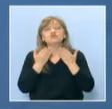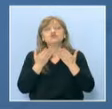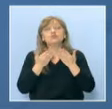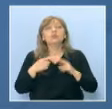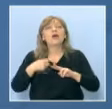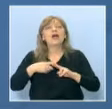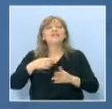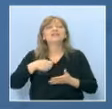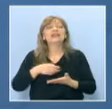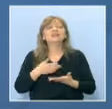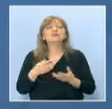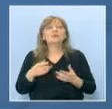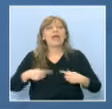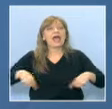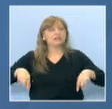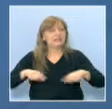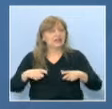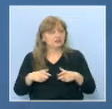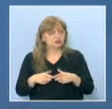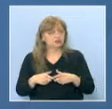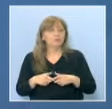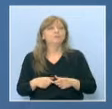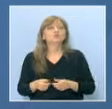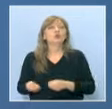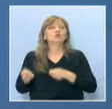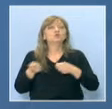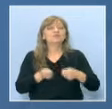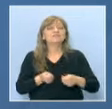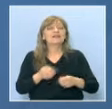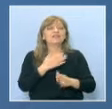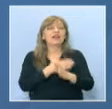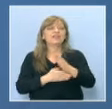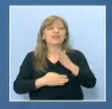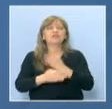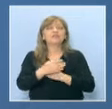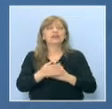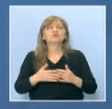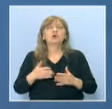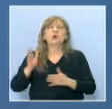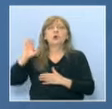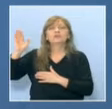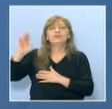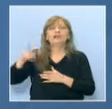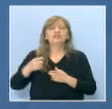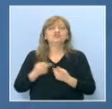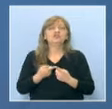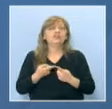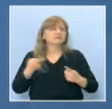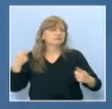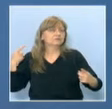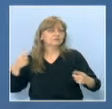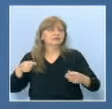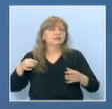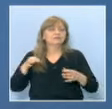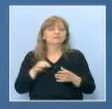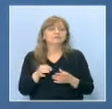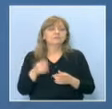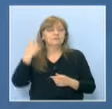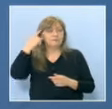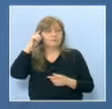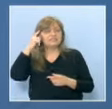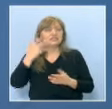Осъществи се доставка на дръвчета и то от доста голямо разстояние от град Варна.